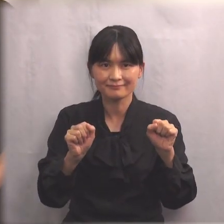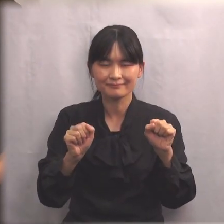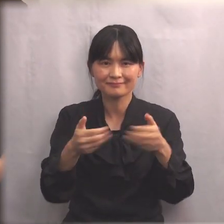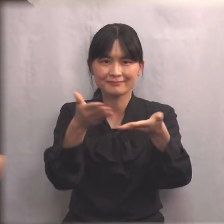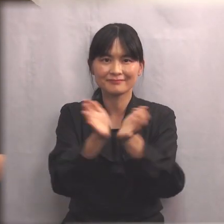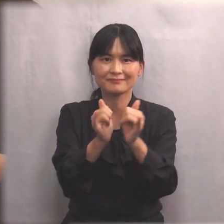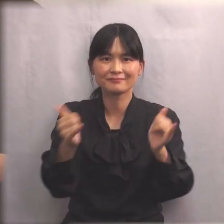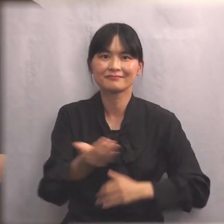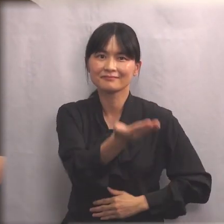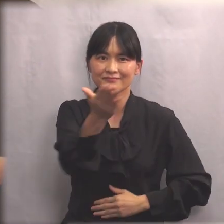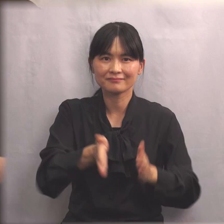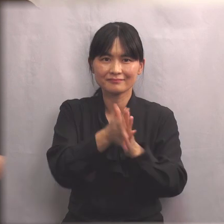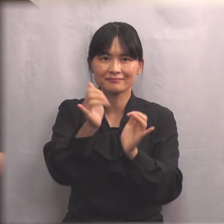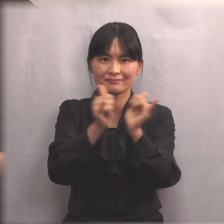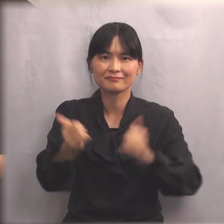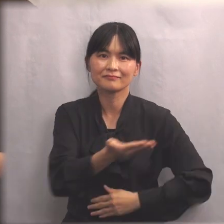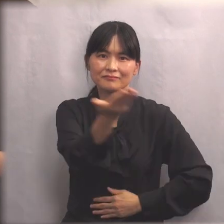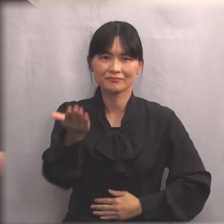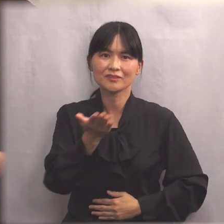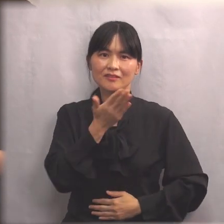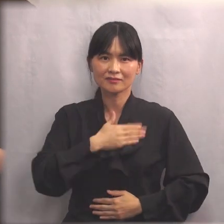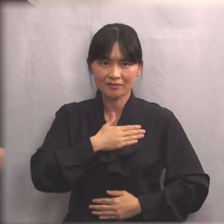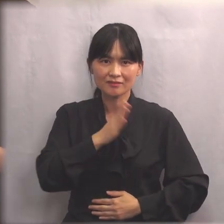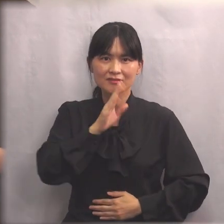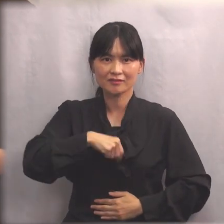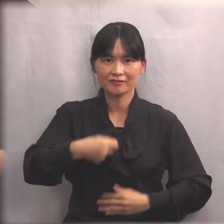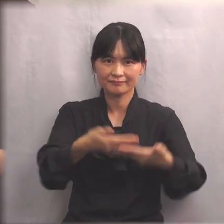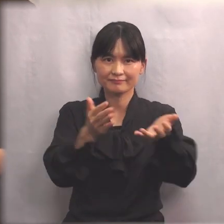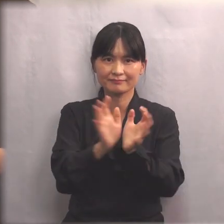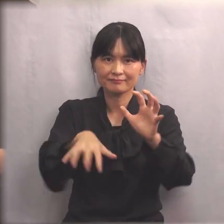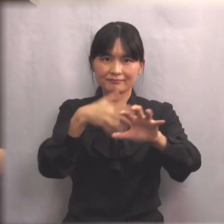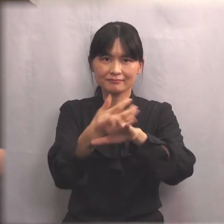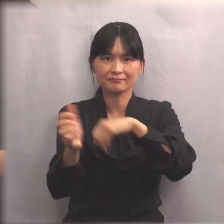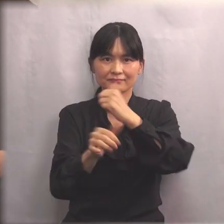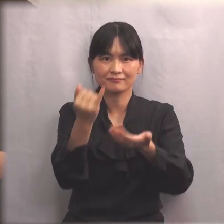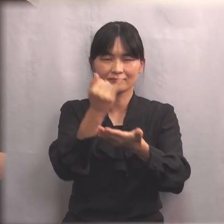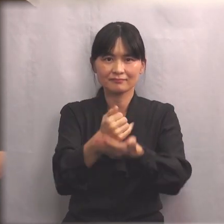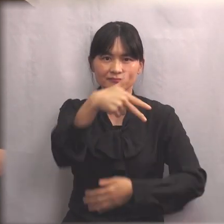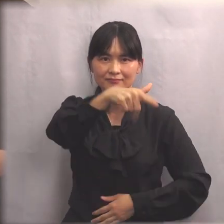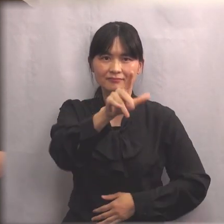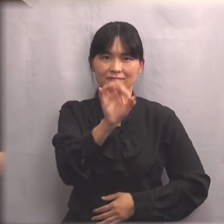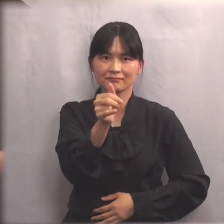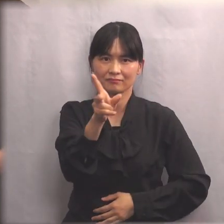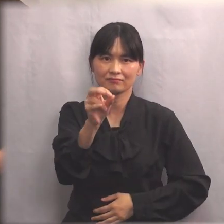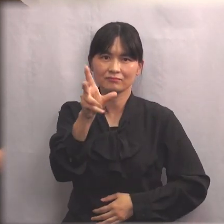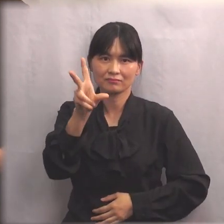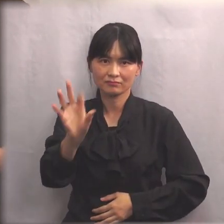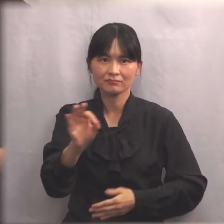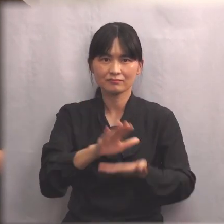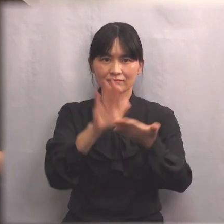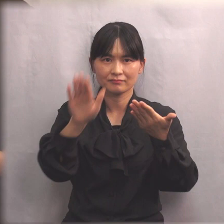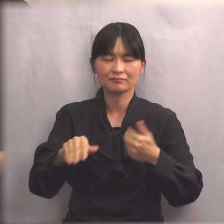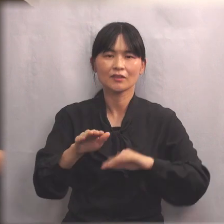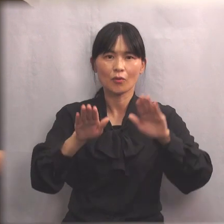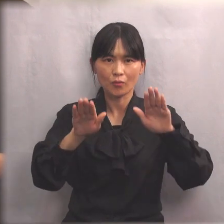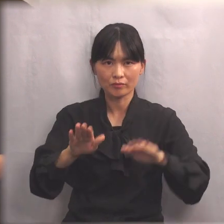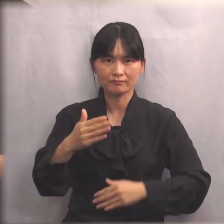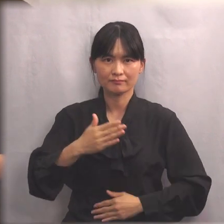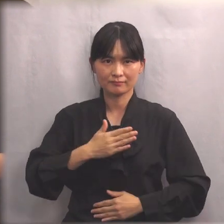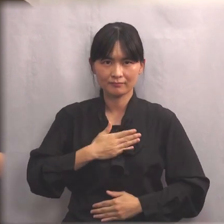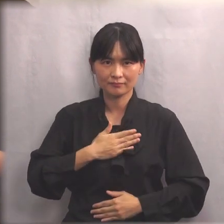안녕하세요. 당원 여러분, 시민 여러분. 저는 정의당 혁신위원장 장혜영입니다. 오늘 저는